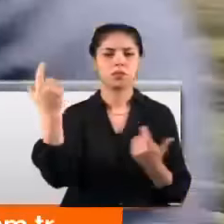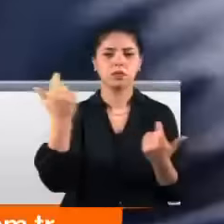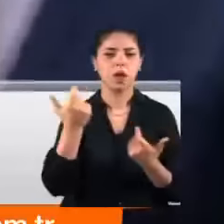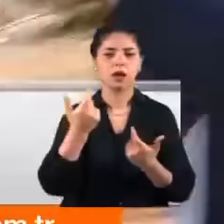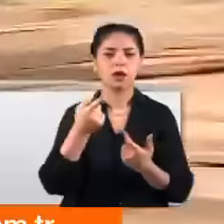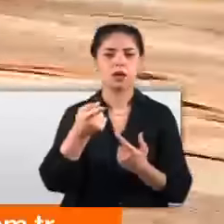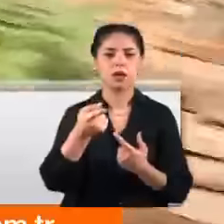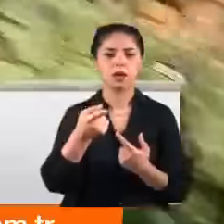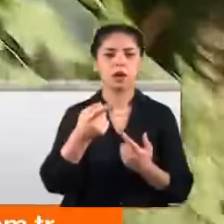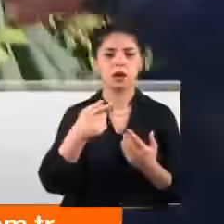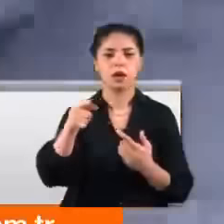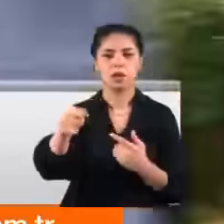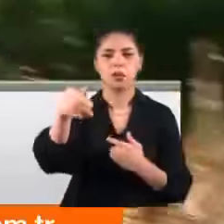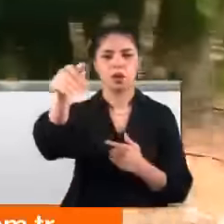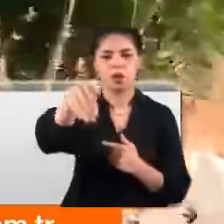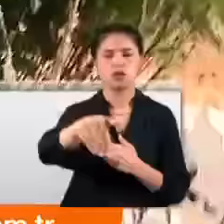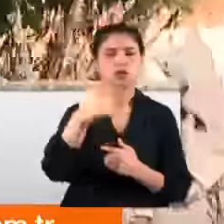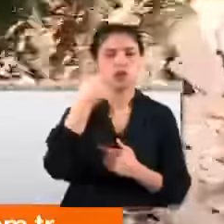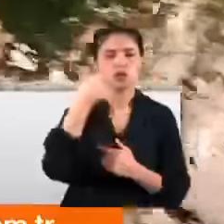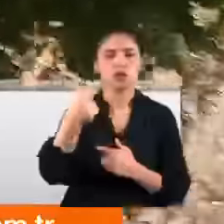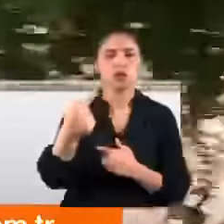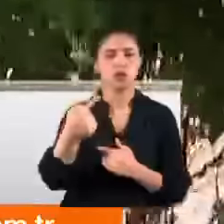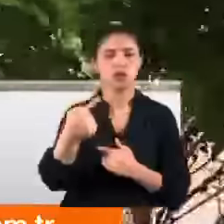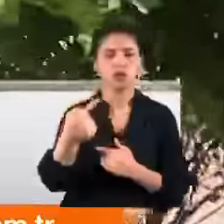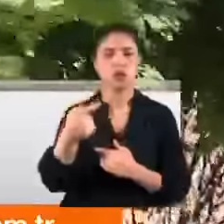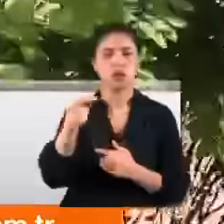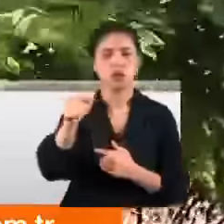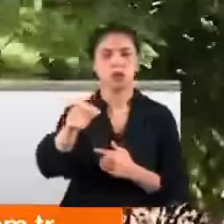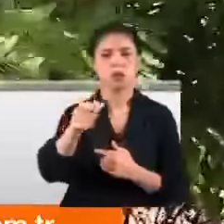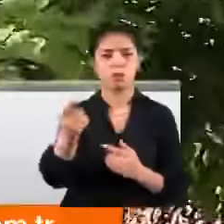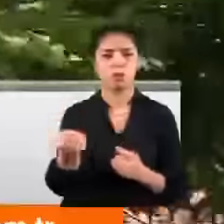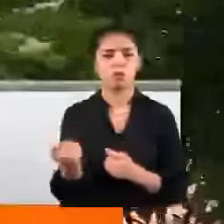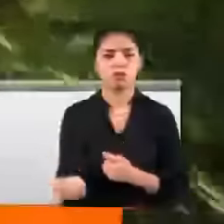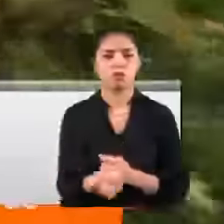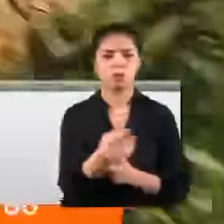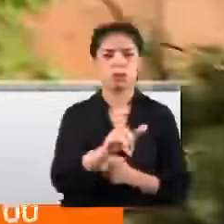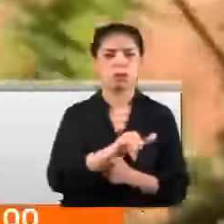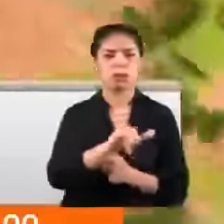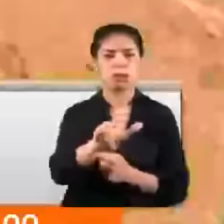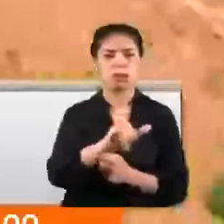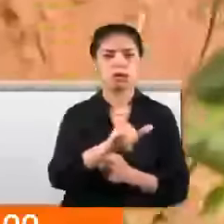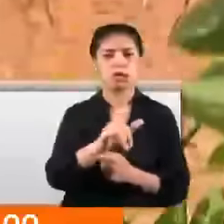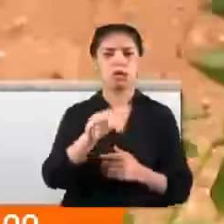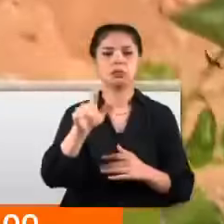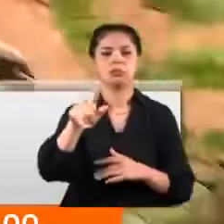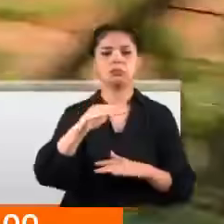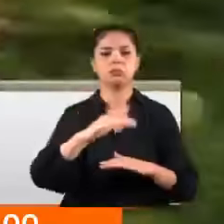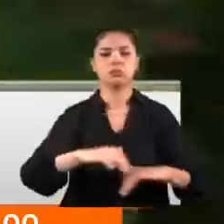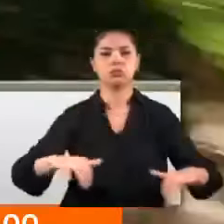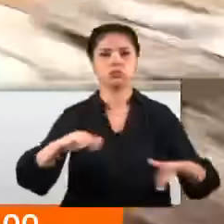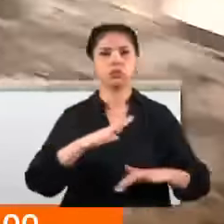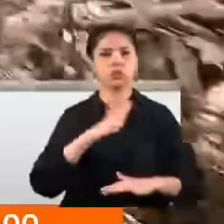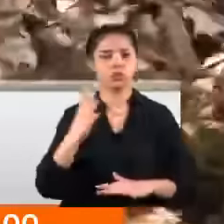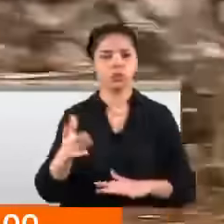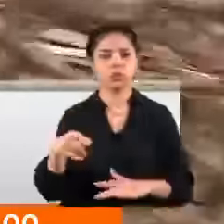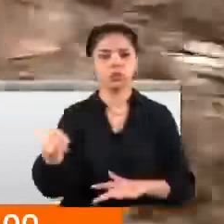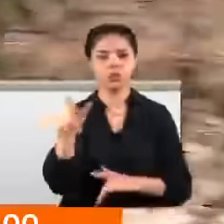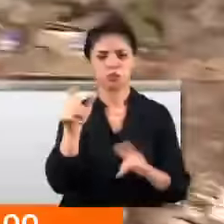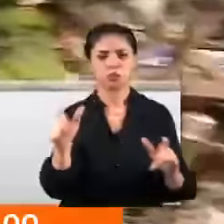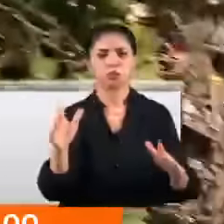nerede? Orası da burası. Birkaç metre demiştik. Bakın iş makinesi orada yıkıyor, deliyor. Zaten